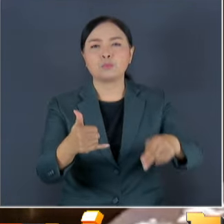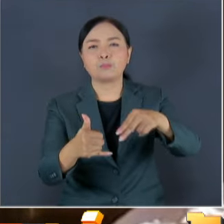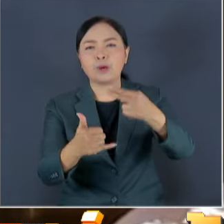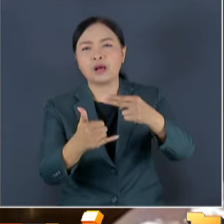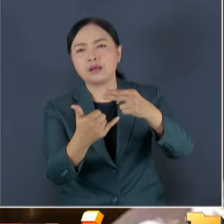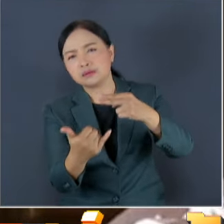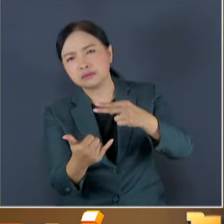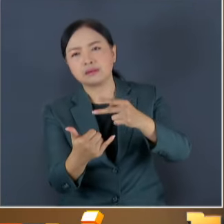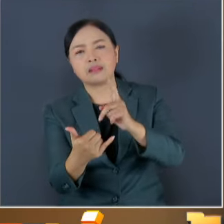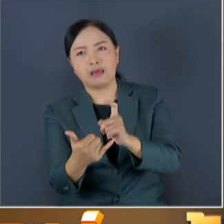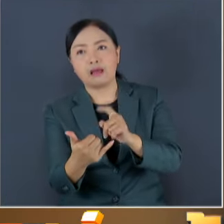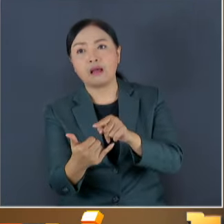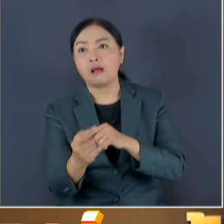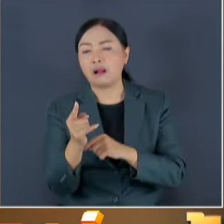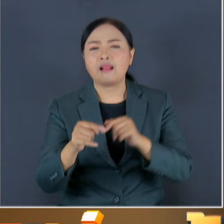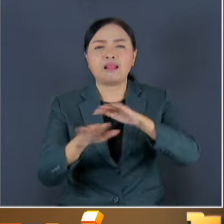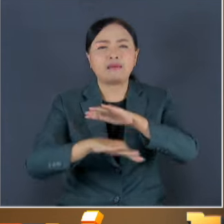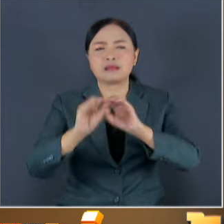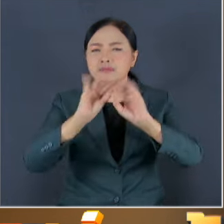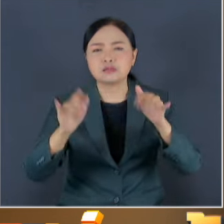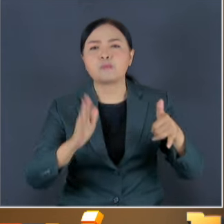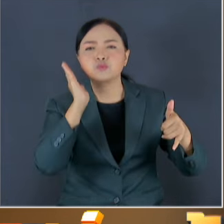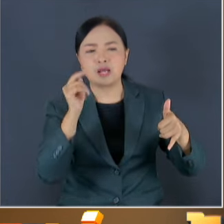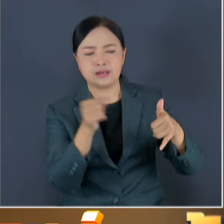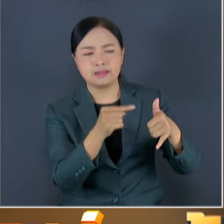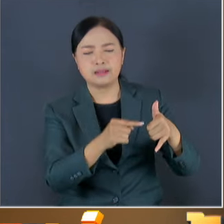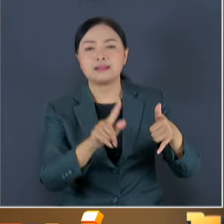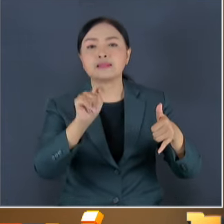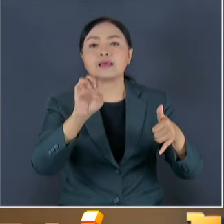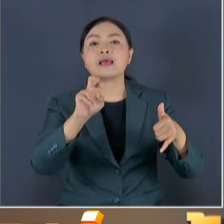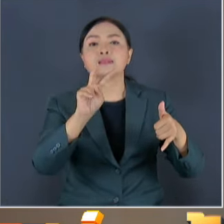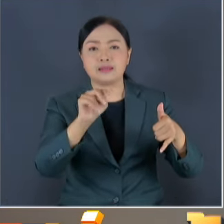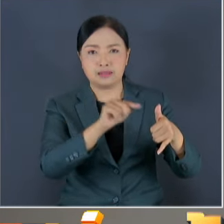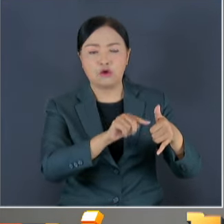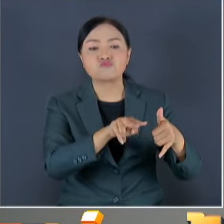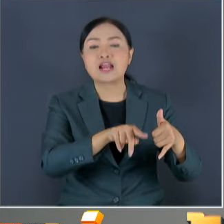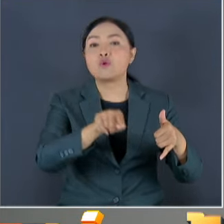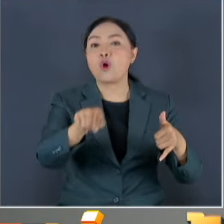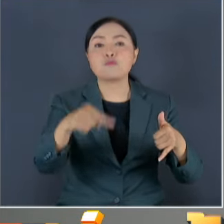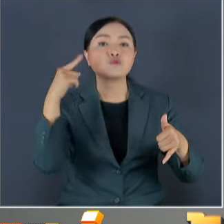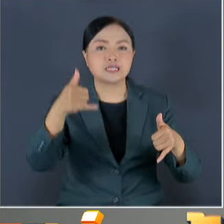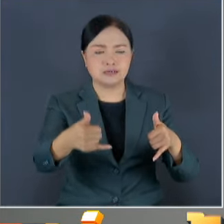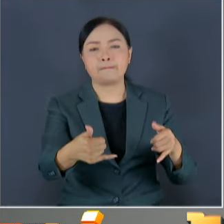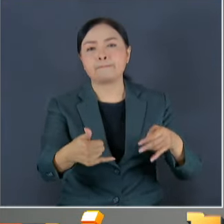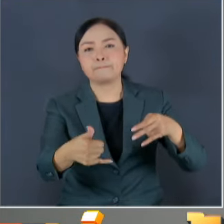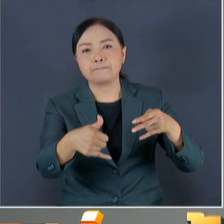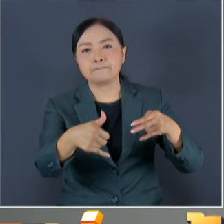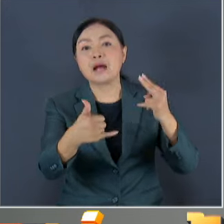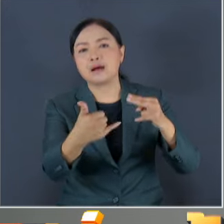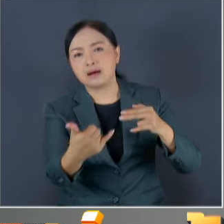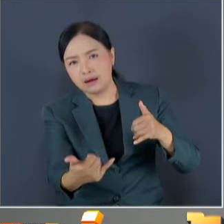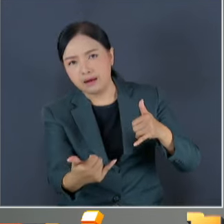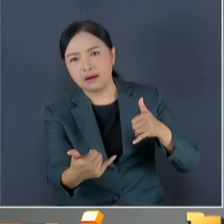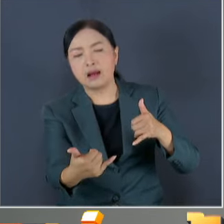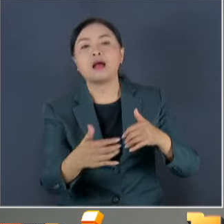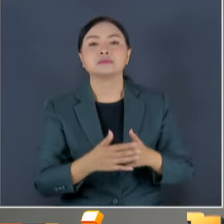ในคอนโดมิเนียมเนี่ยระบุว่าหลักฐานชัดเจนนะว่าเสียชัดหรือว่านายตินเนี่ยแฟนของน้องหวานเจี๊ยบเนี่ยเป็นผู้ก่อเหตุแต่ว่าเอาล่ะเพื่อ